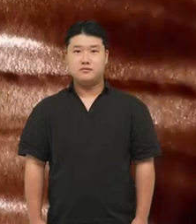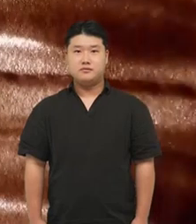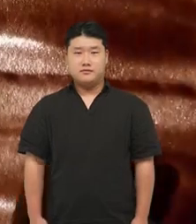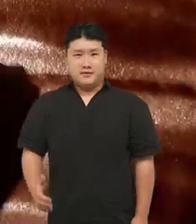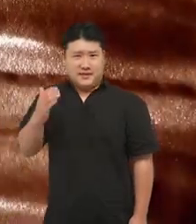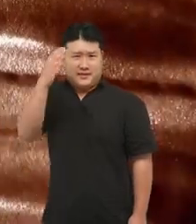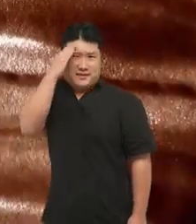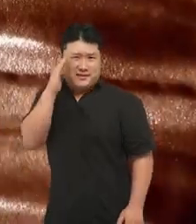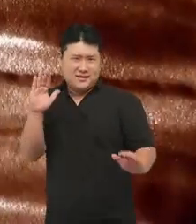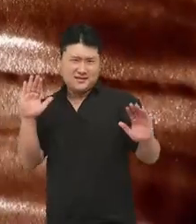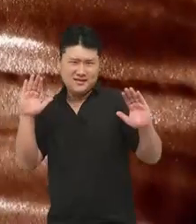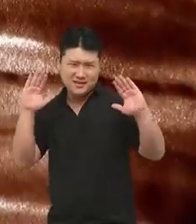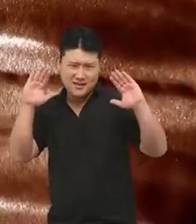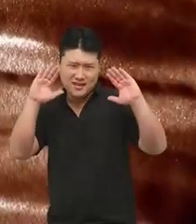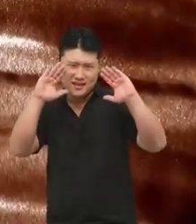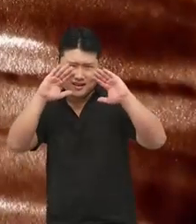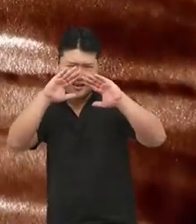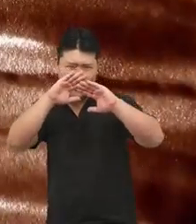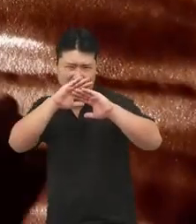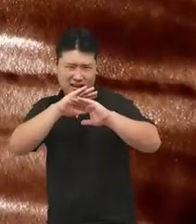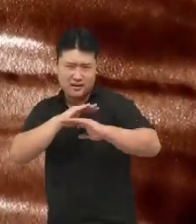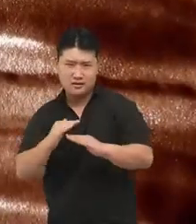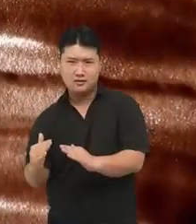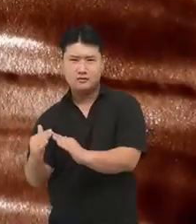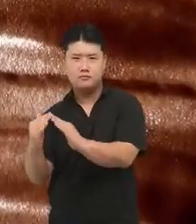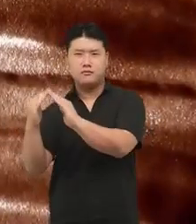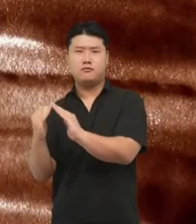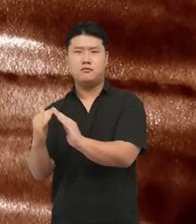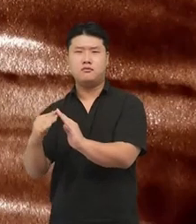모두가 잠든 밤에 유독 한 집에 불이 켜져 있었어요.